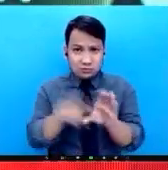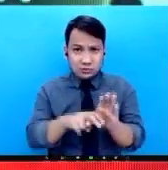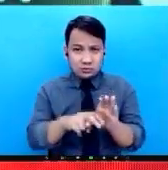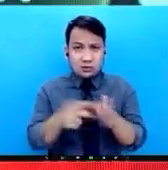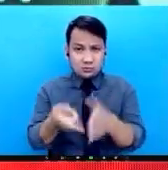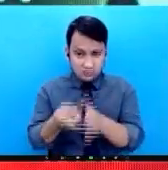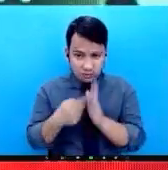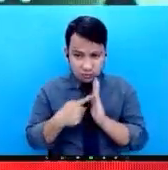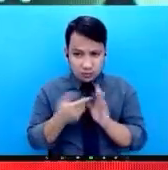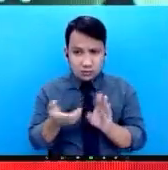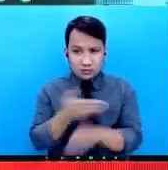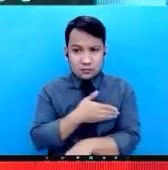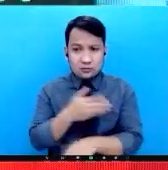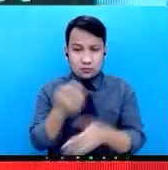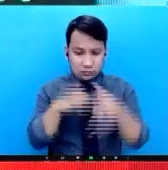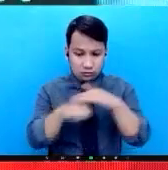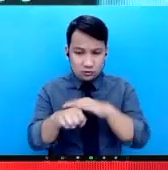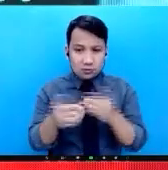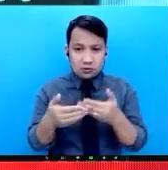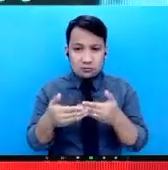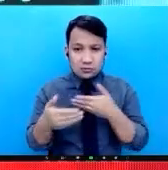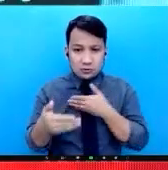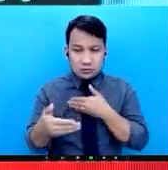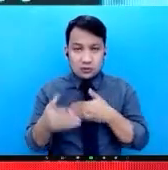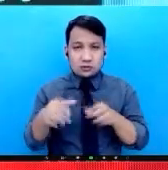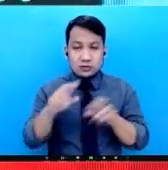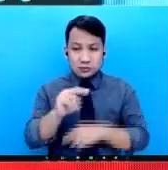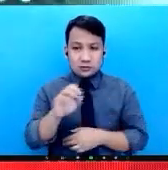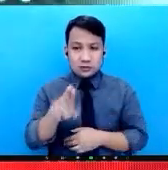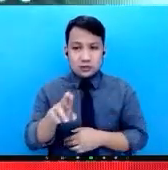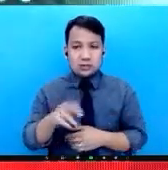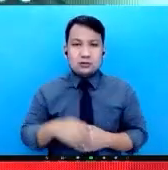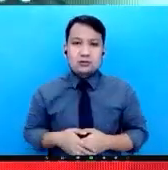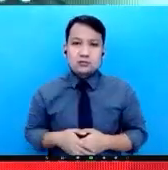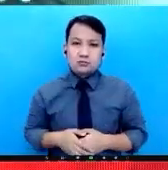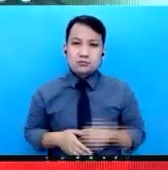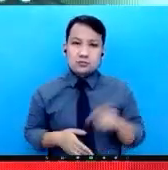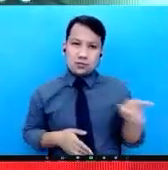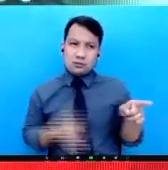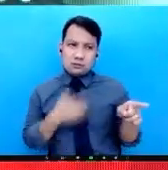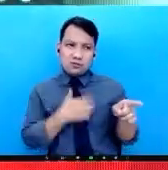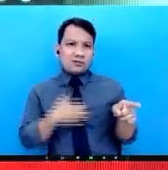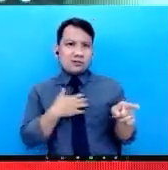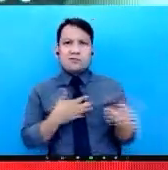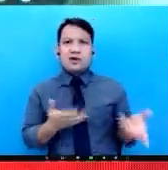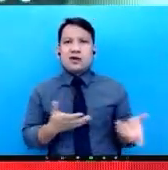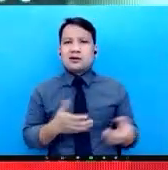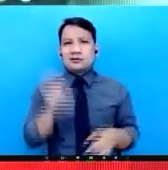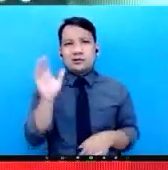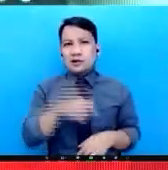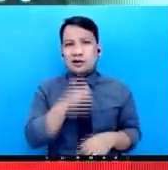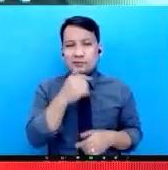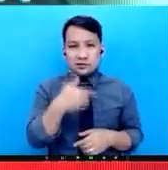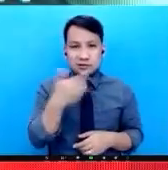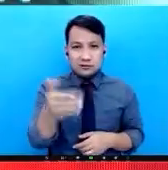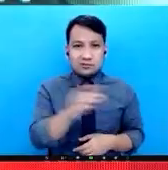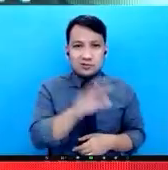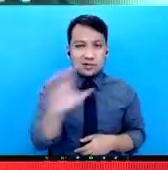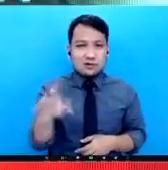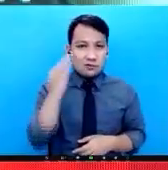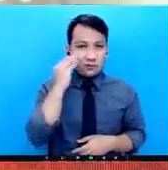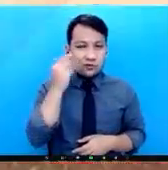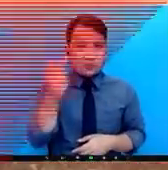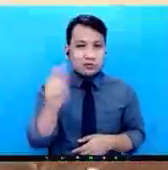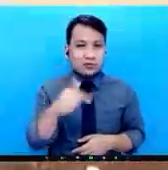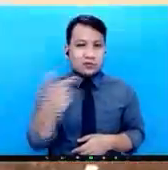bago magkapasok sa mga establishmento sa Metro Manila. May mga pumalag dyan. Nasa frontline ng balitang yan, Simon Gualvez.